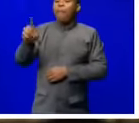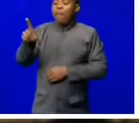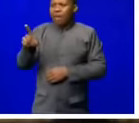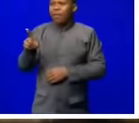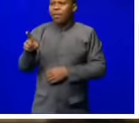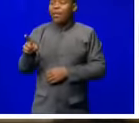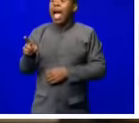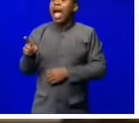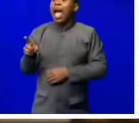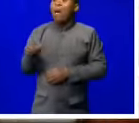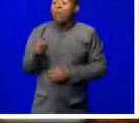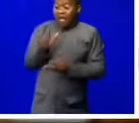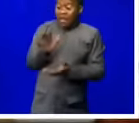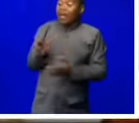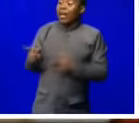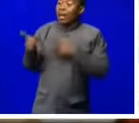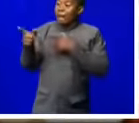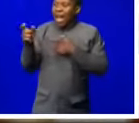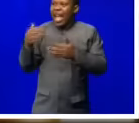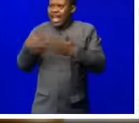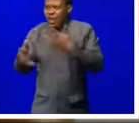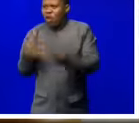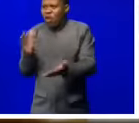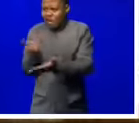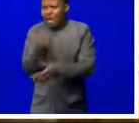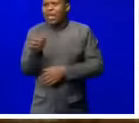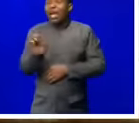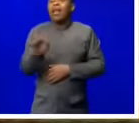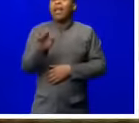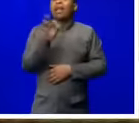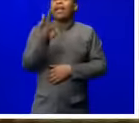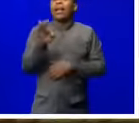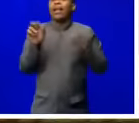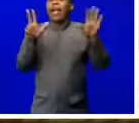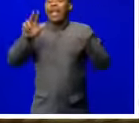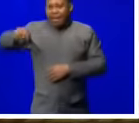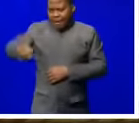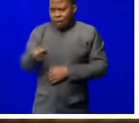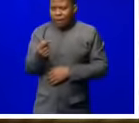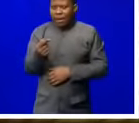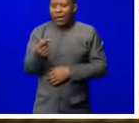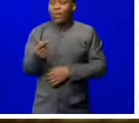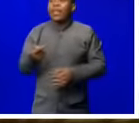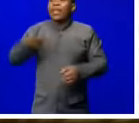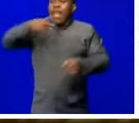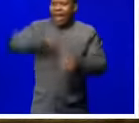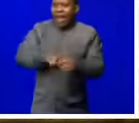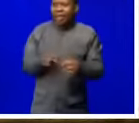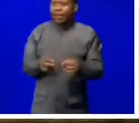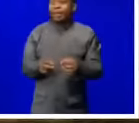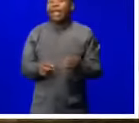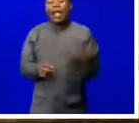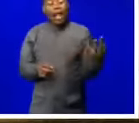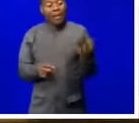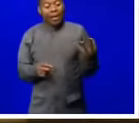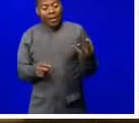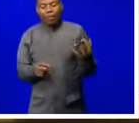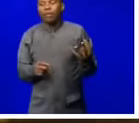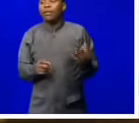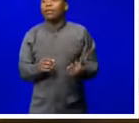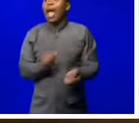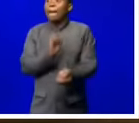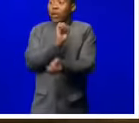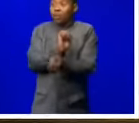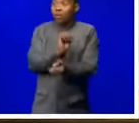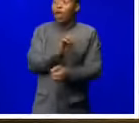nempahla lokungabita imali lengu 38,000 malangeni. Labasolwa babekwe